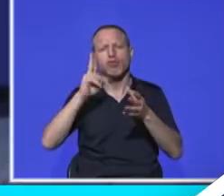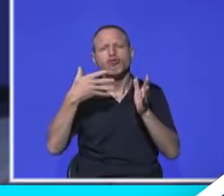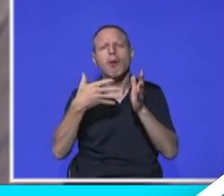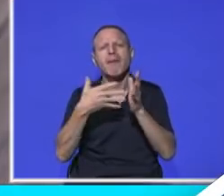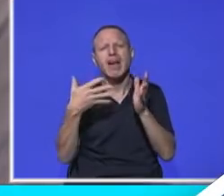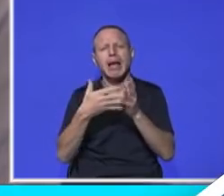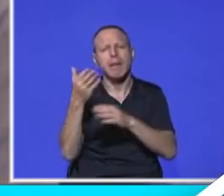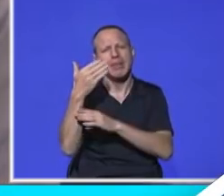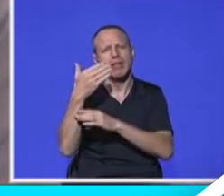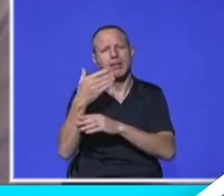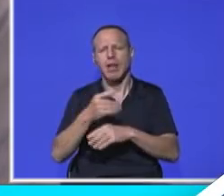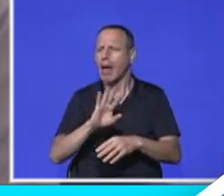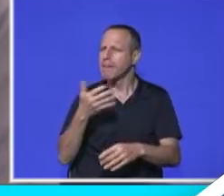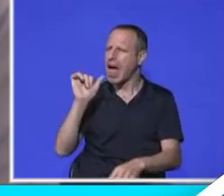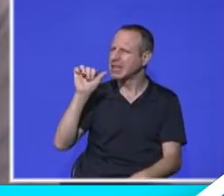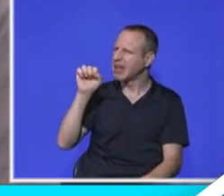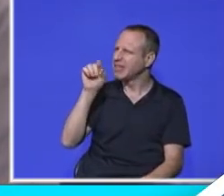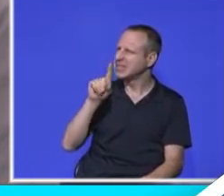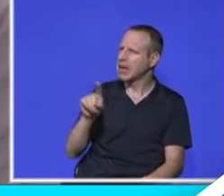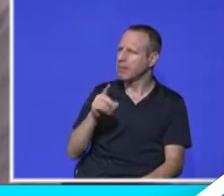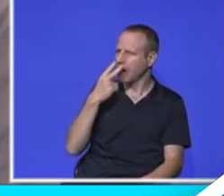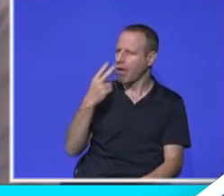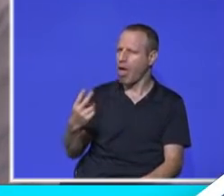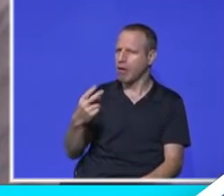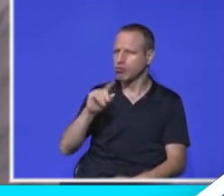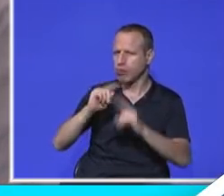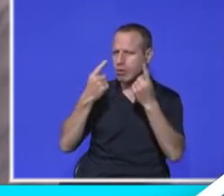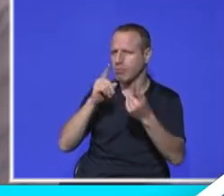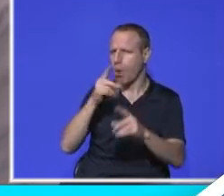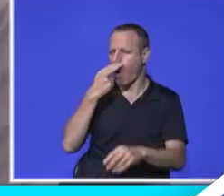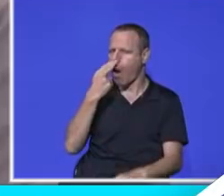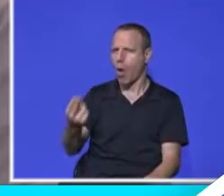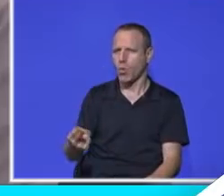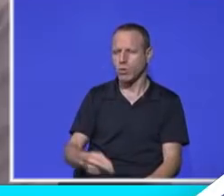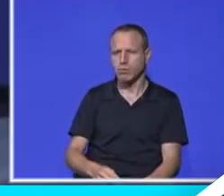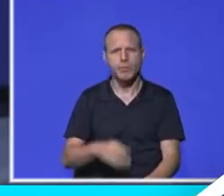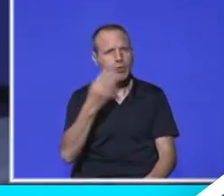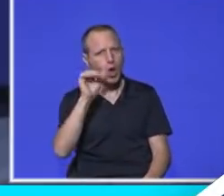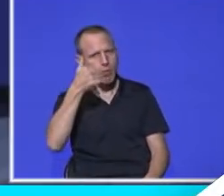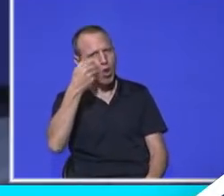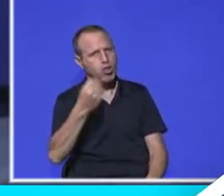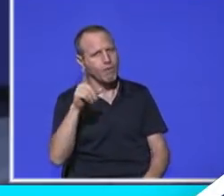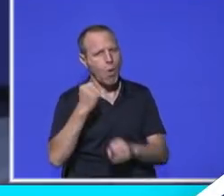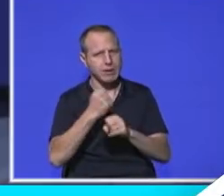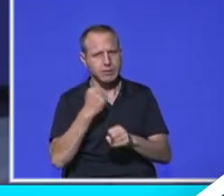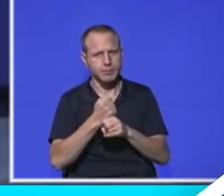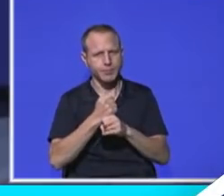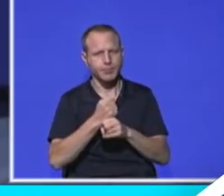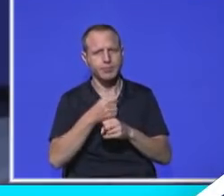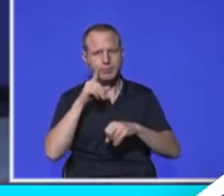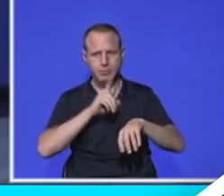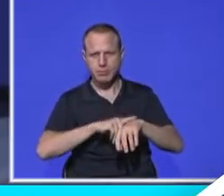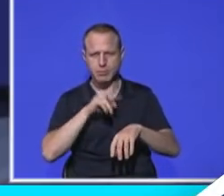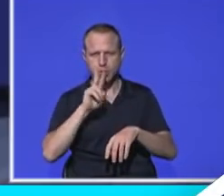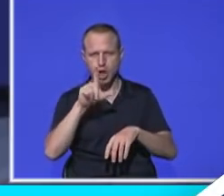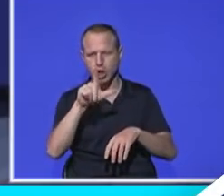זמיר, מה אסף זמיר בכלל ראה שאחרים בעצם כל, לא ראו? קודם כל, טוב הוא עשה. קודם כל, טוב הוא עשה. בזמן שיש